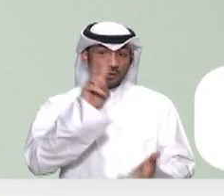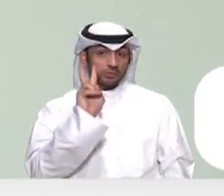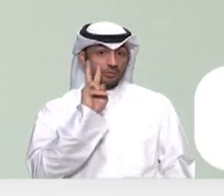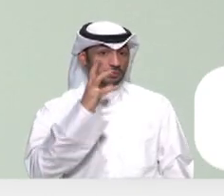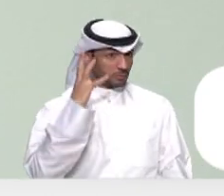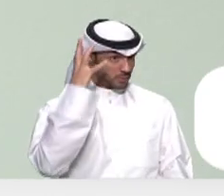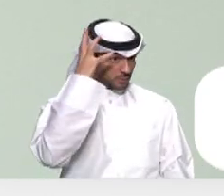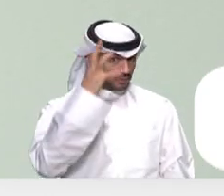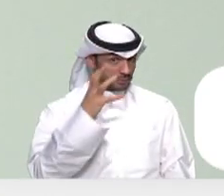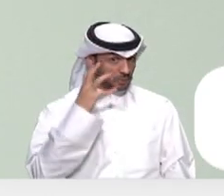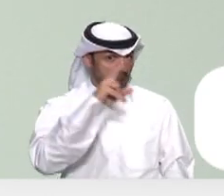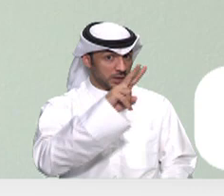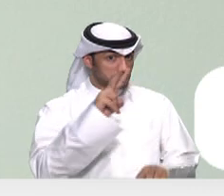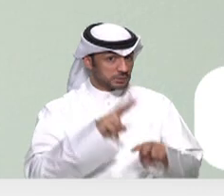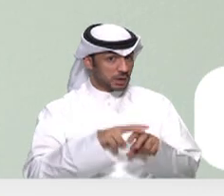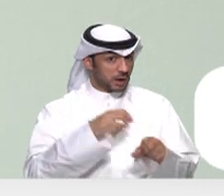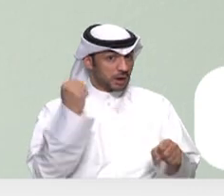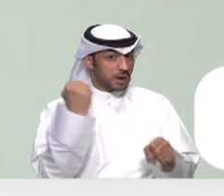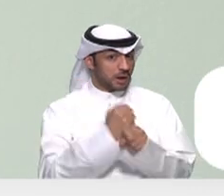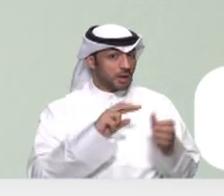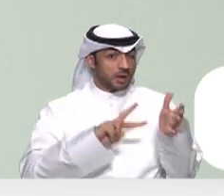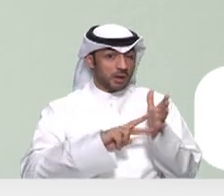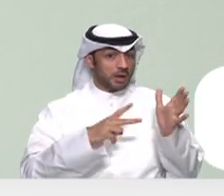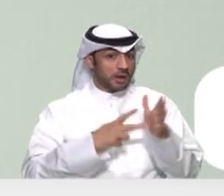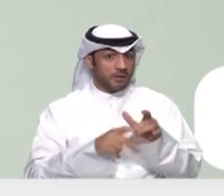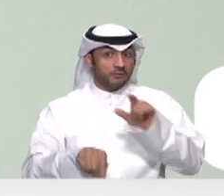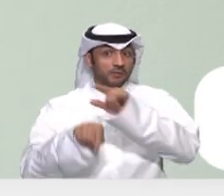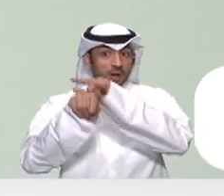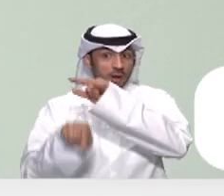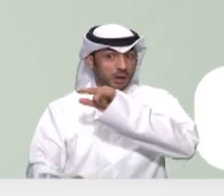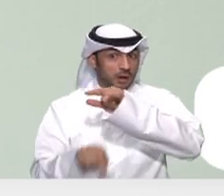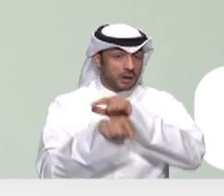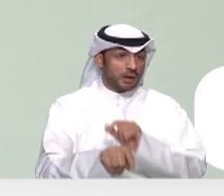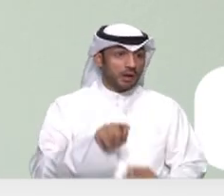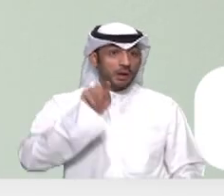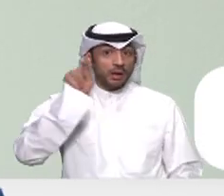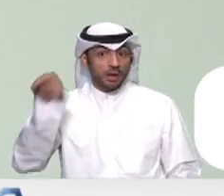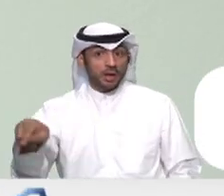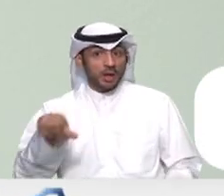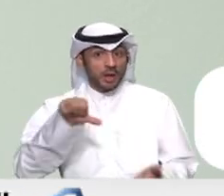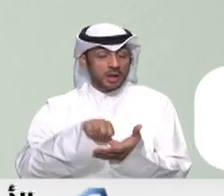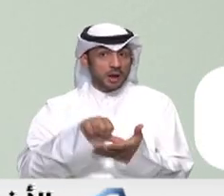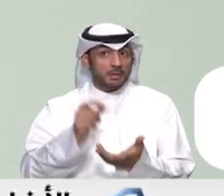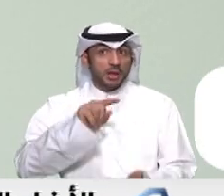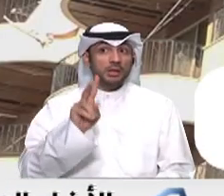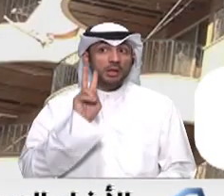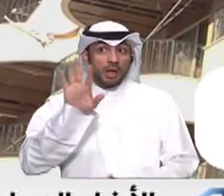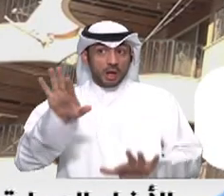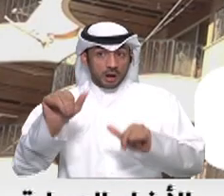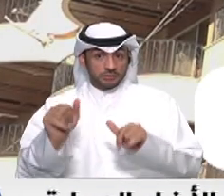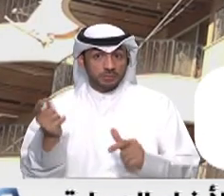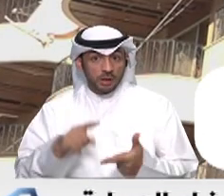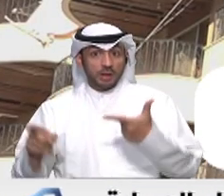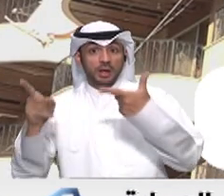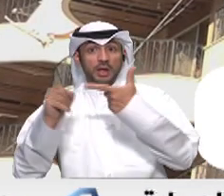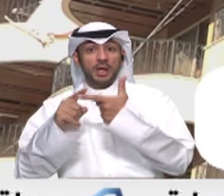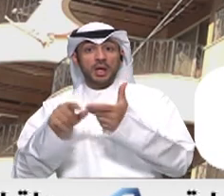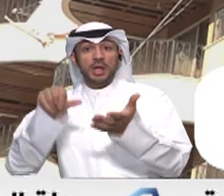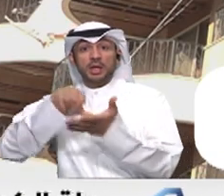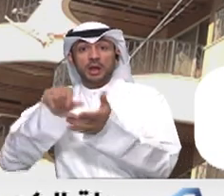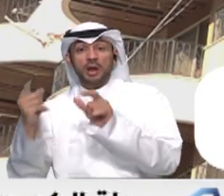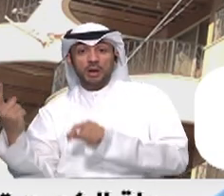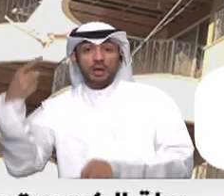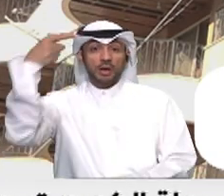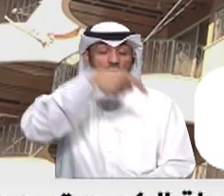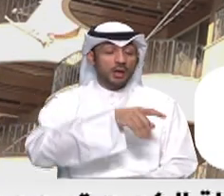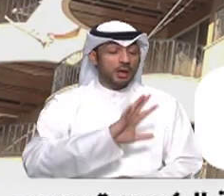به إسرائيل في إيران، وكيف سوف يكون الرد الإيراني إذا صار، ماذا هو الدور الأمريكي. وأعلنت